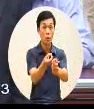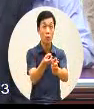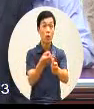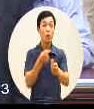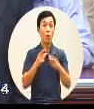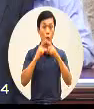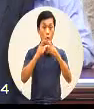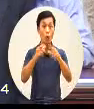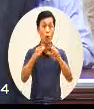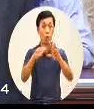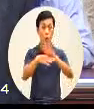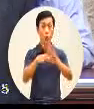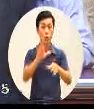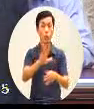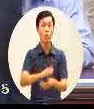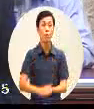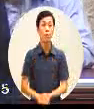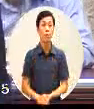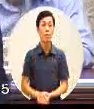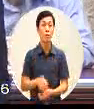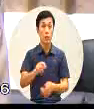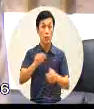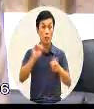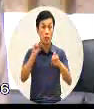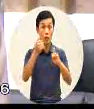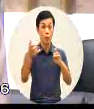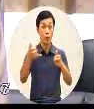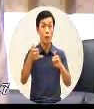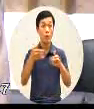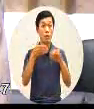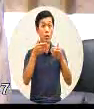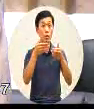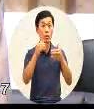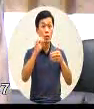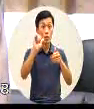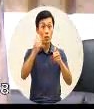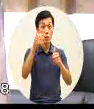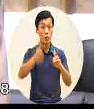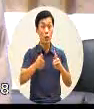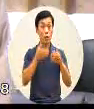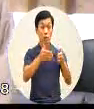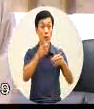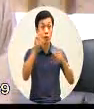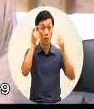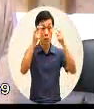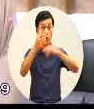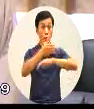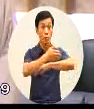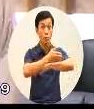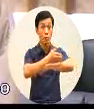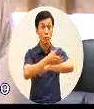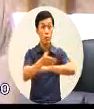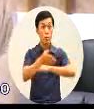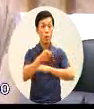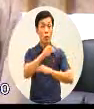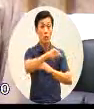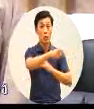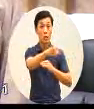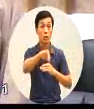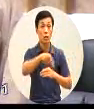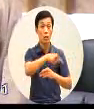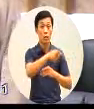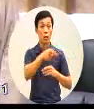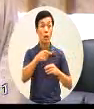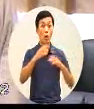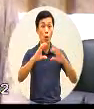啊。 谢谢这个可能已经在高雄市实施头一个国宝的当分期，好个在你个腿下